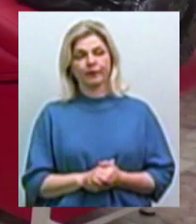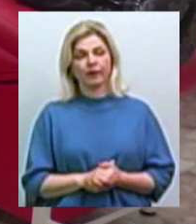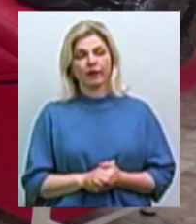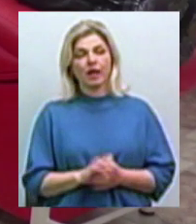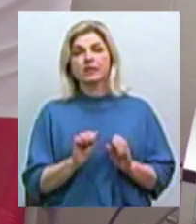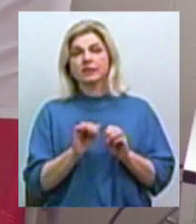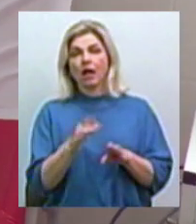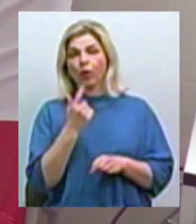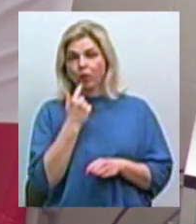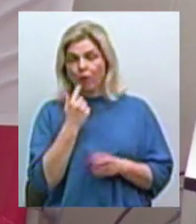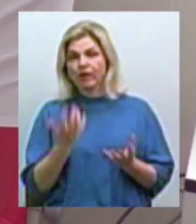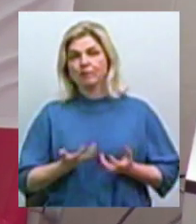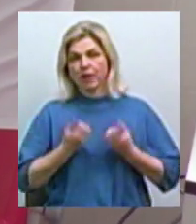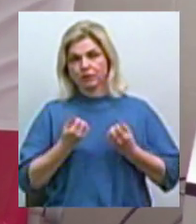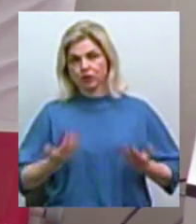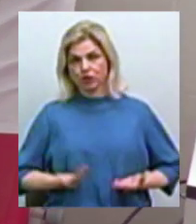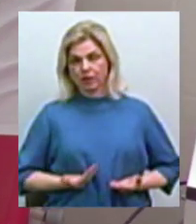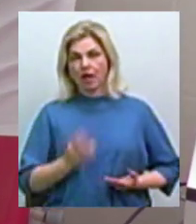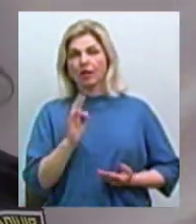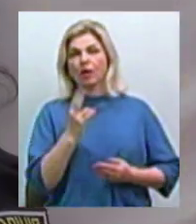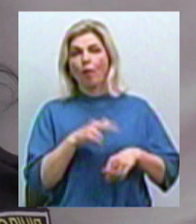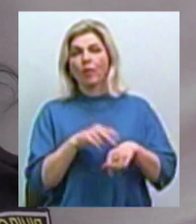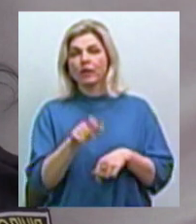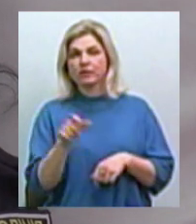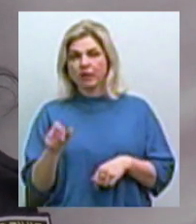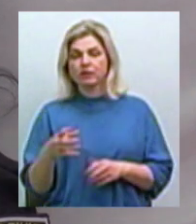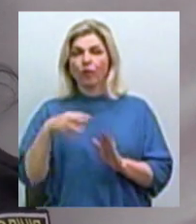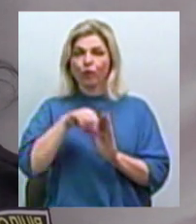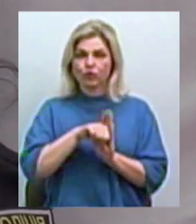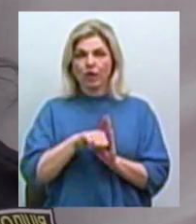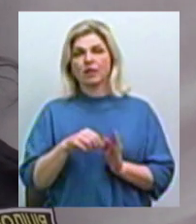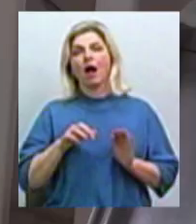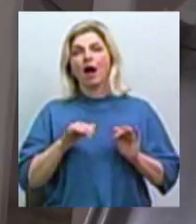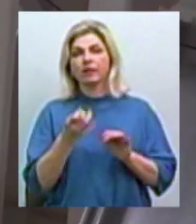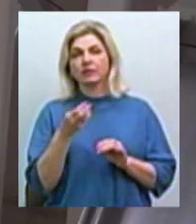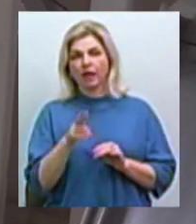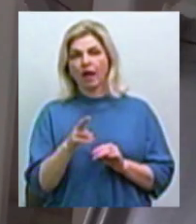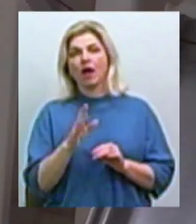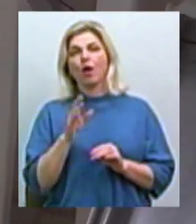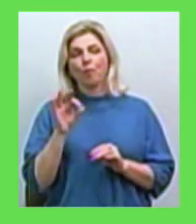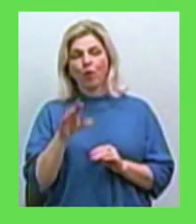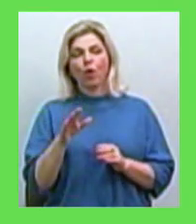кров, врятуй життя». Миколаївські поліцейські долучились до акції в рамках Тижня безпеки дорожнього руху.